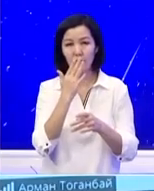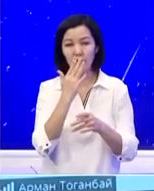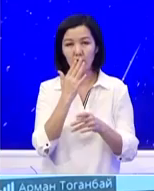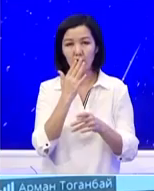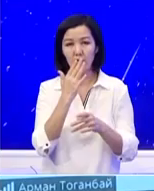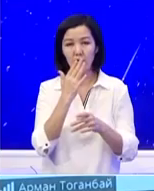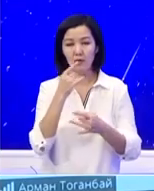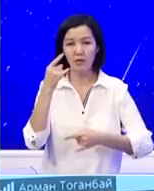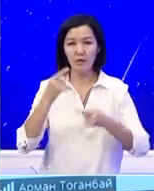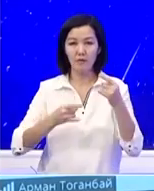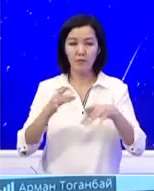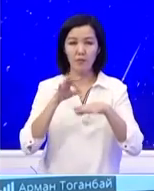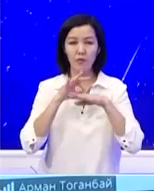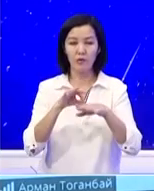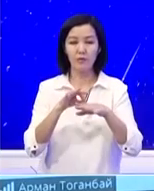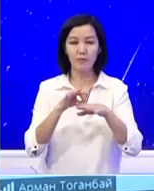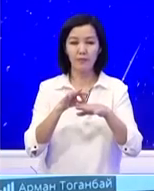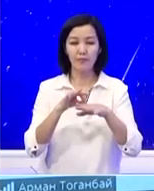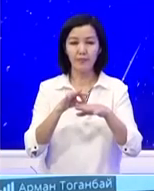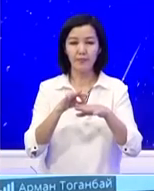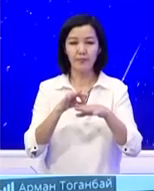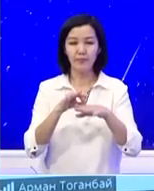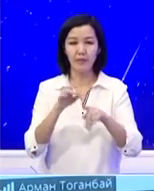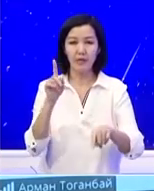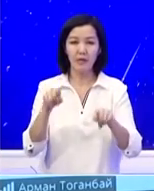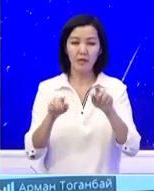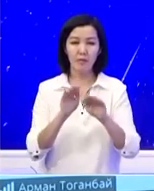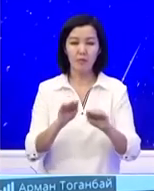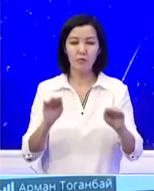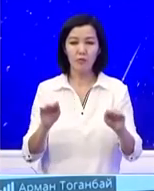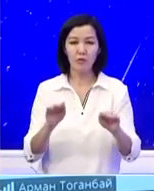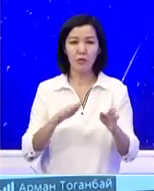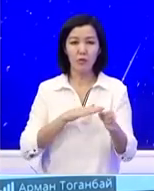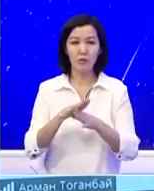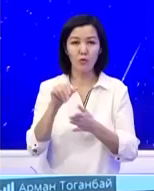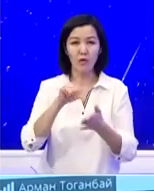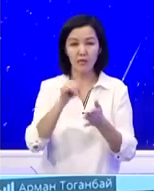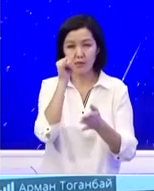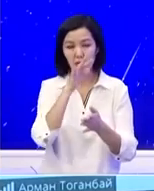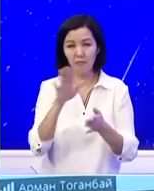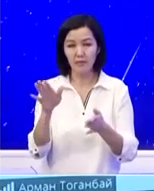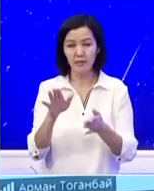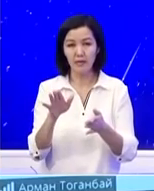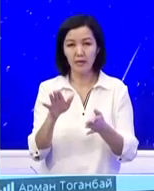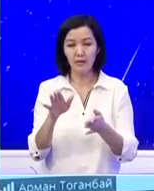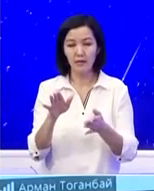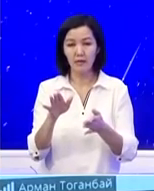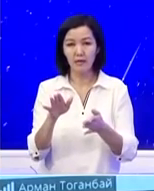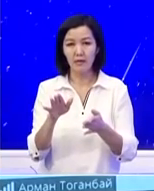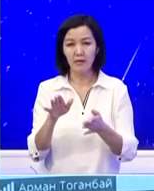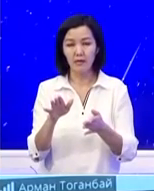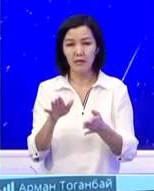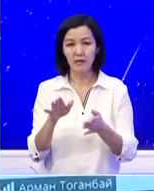конференциялар арқылы өткізіп, және де ол конференцияларға кейбір оқушылар толық кіре алмаған жағдайда сол конференцияны